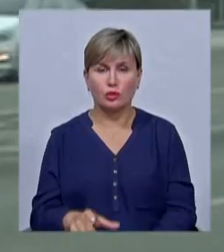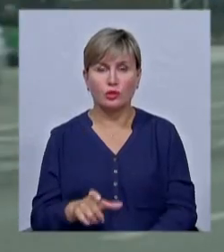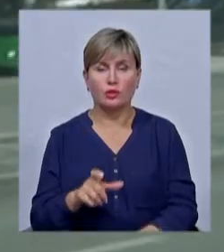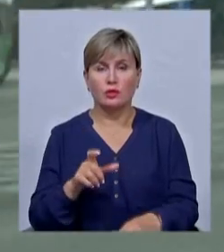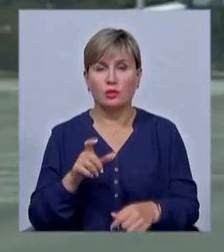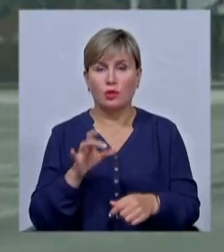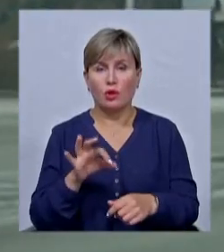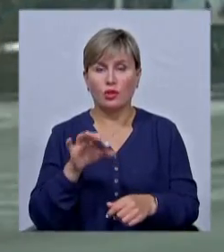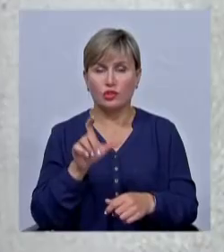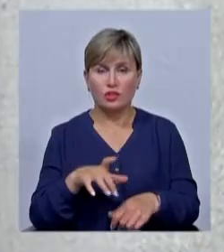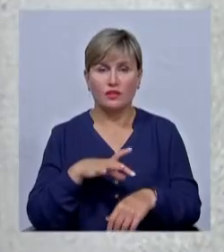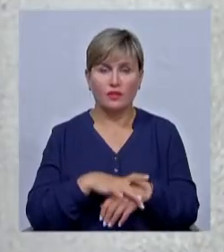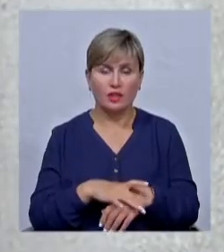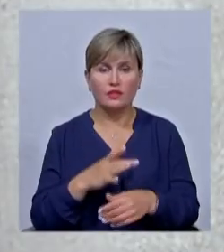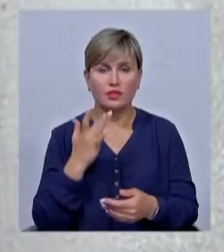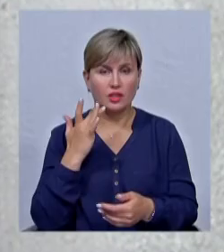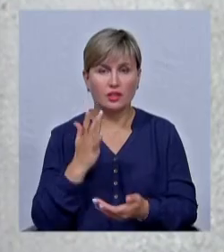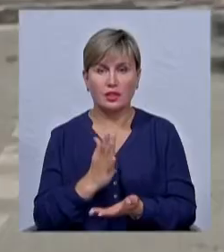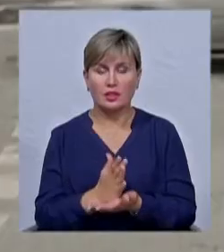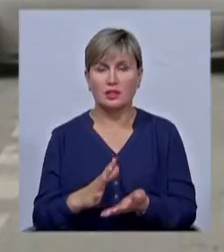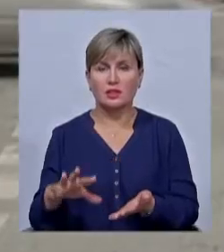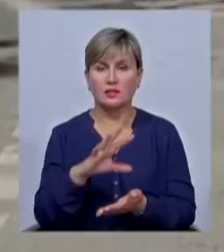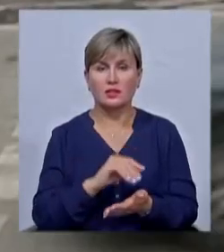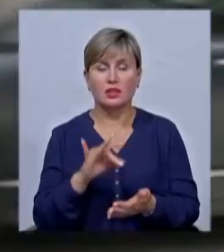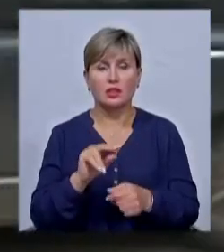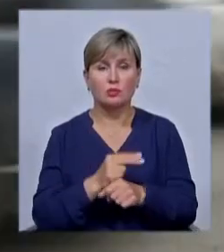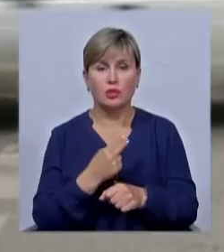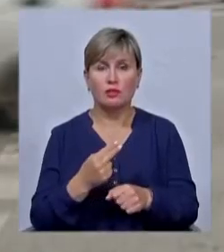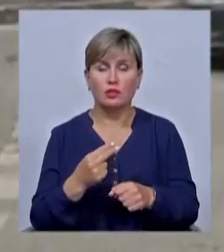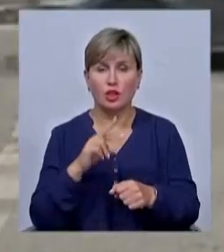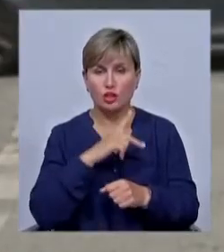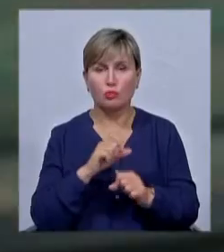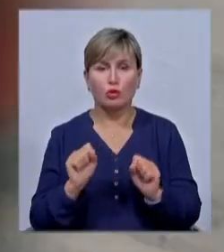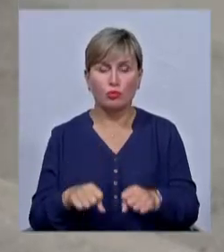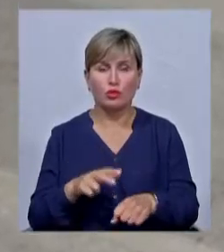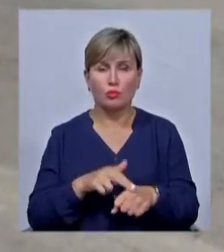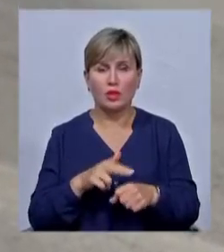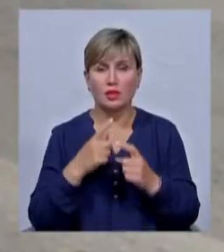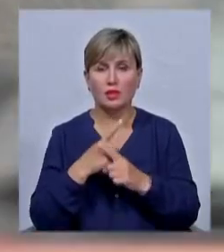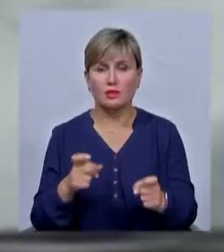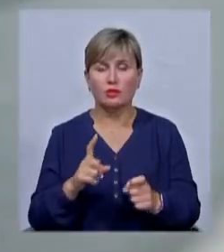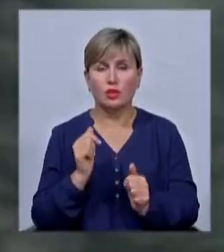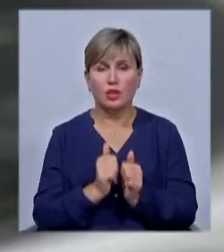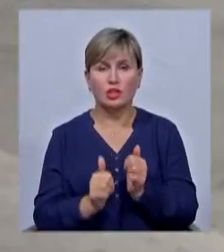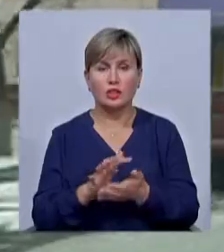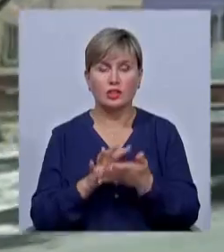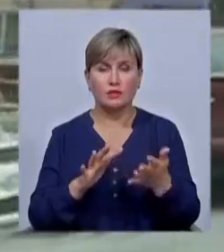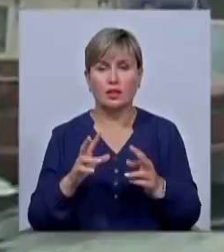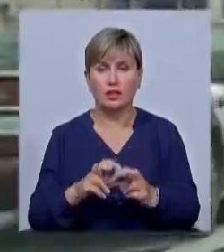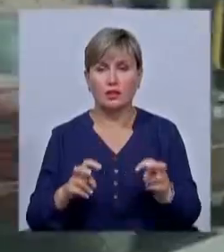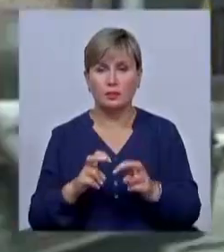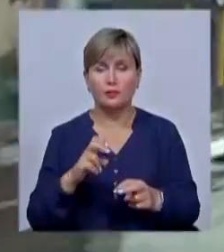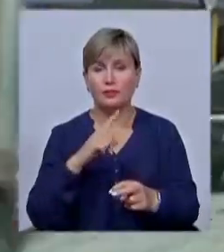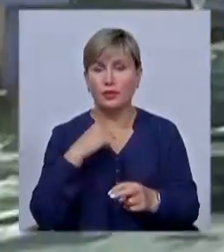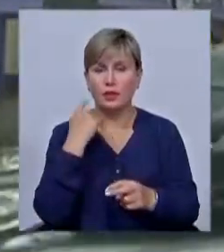крути а человеческий фактор все-таки присутствует везде но исправить чью-то ошибку можно в полиции заявили что каждое заявление рассматривается в